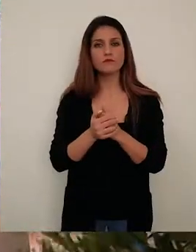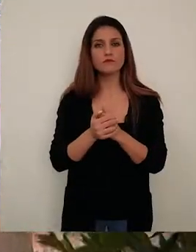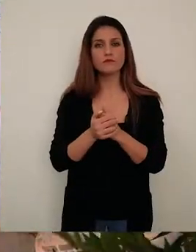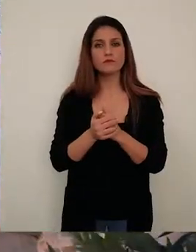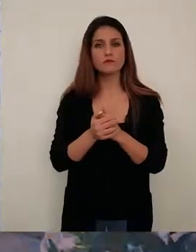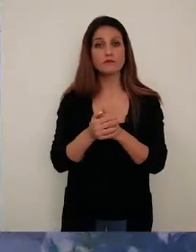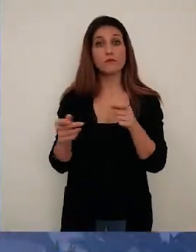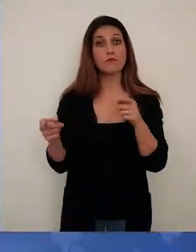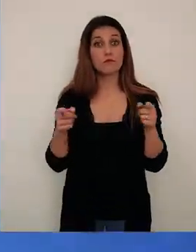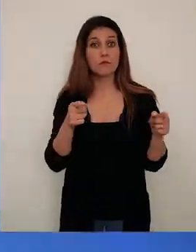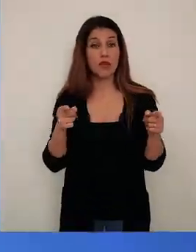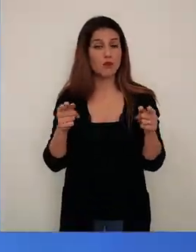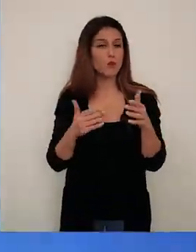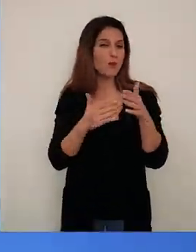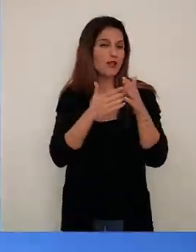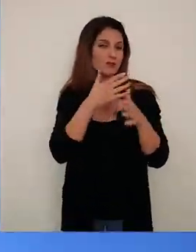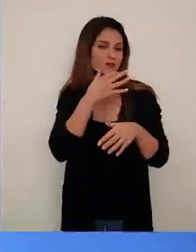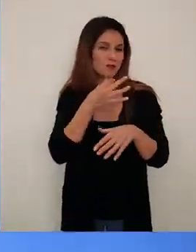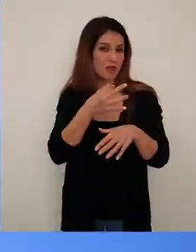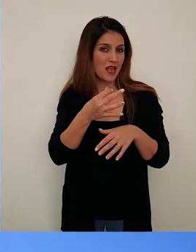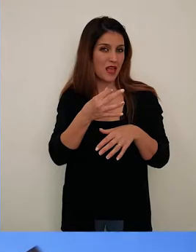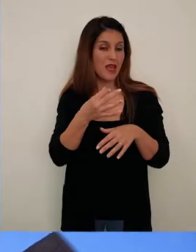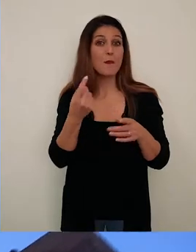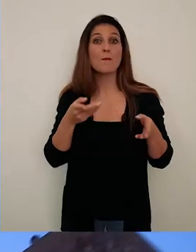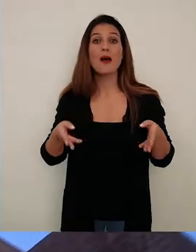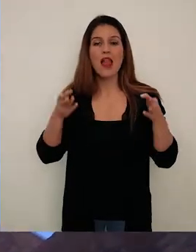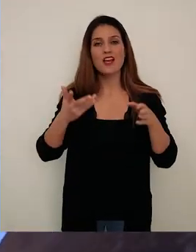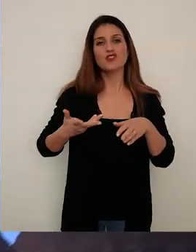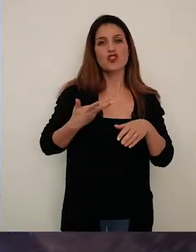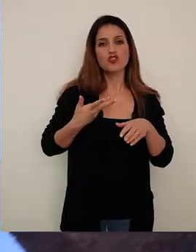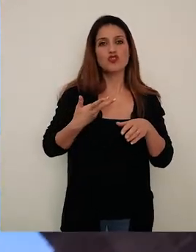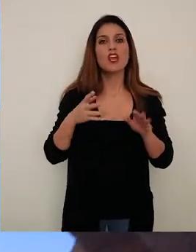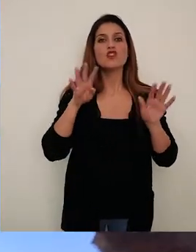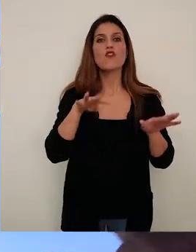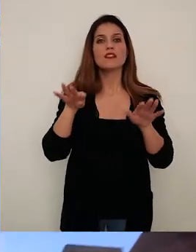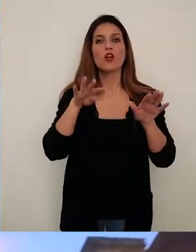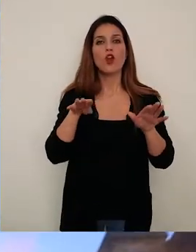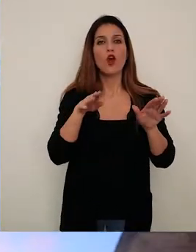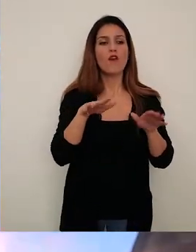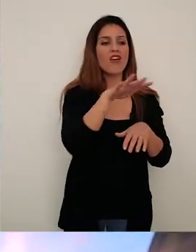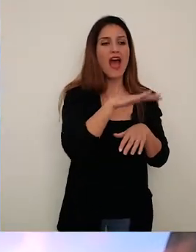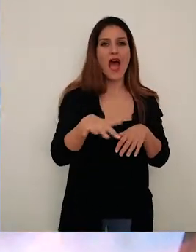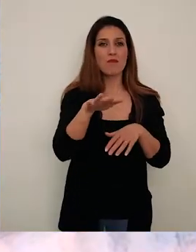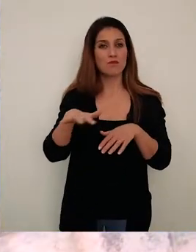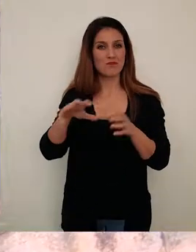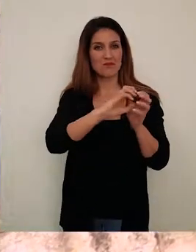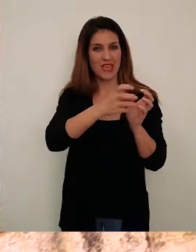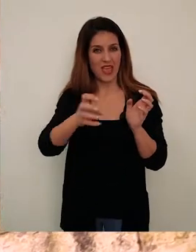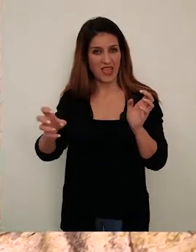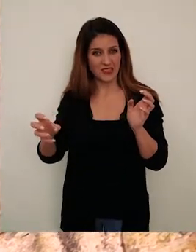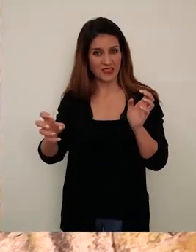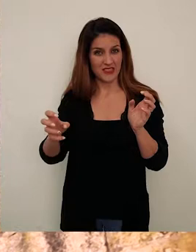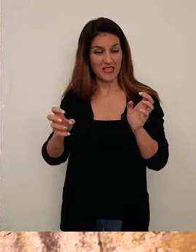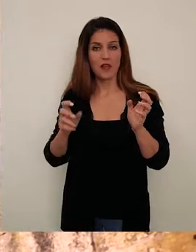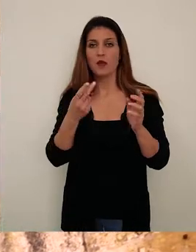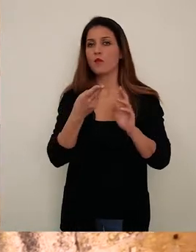Nel periodo di suo massimo splendore, il palazzo era dotato di ben 99 ambienti, tra i quali spiccava il famigerato Salone